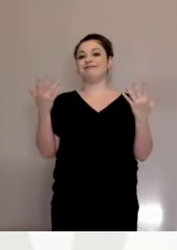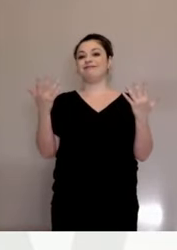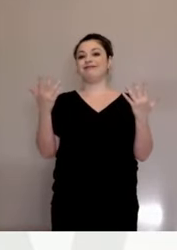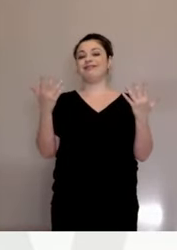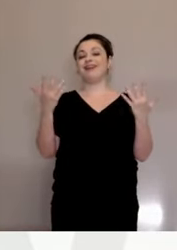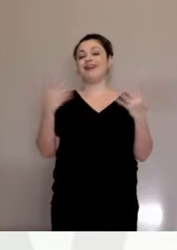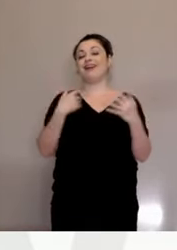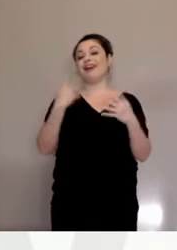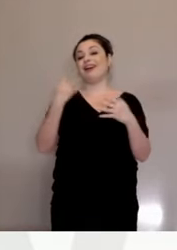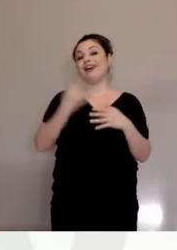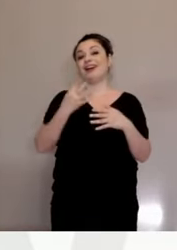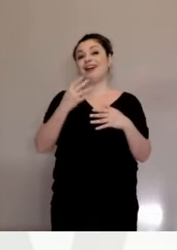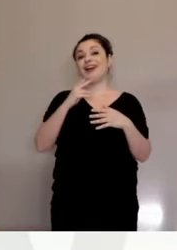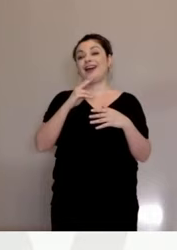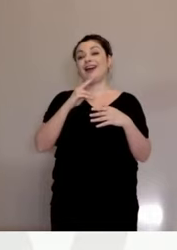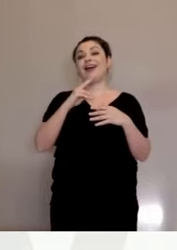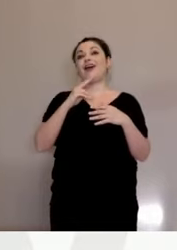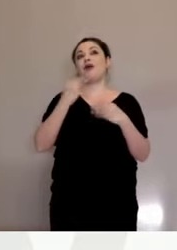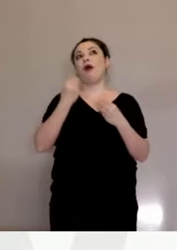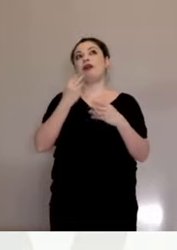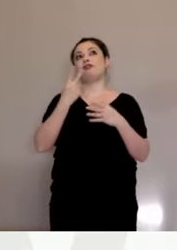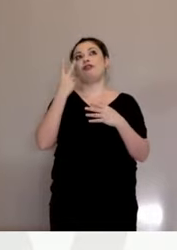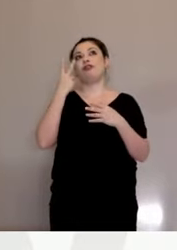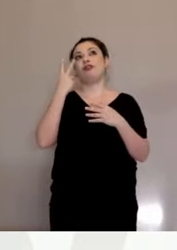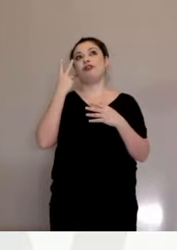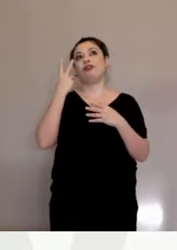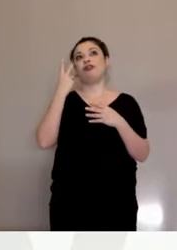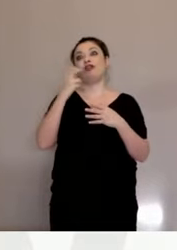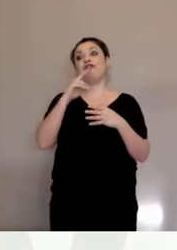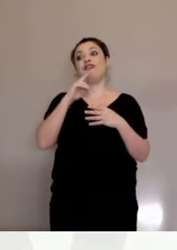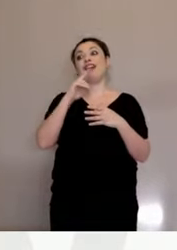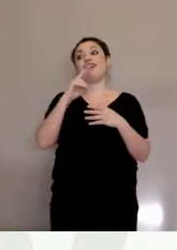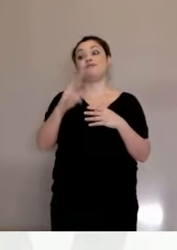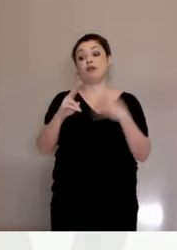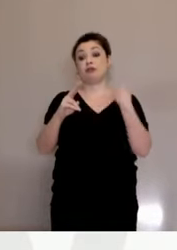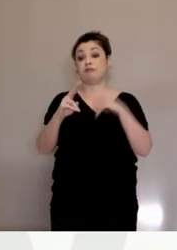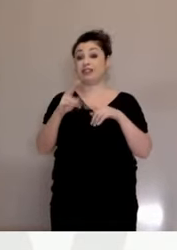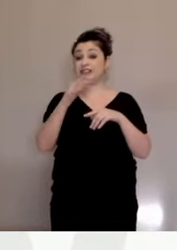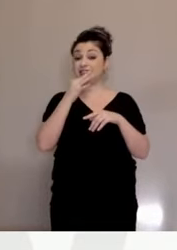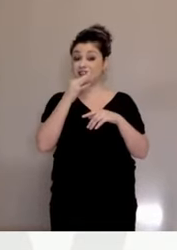è il senso della nostra esistenza, è